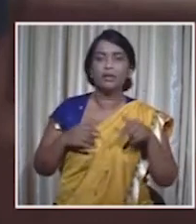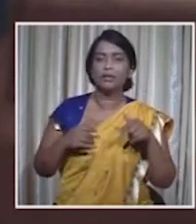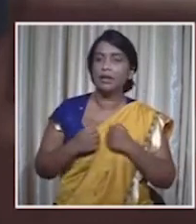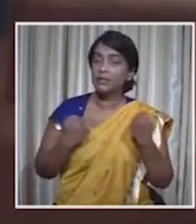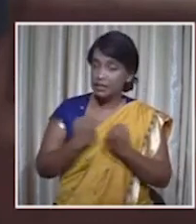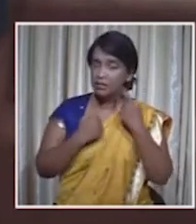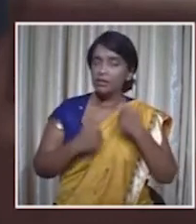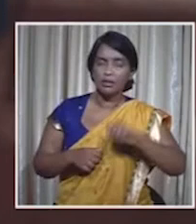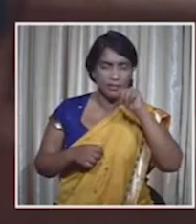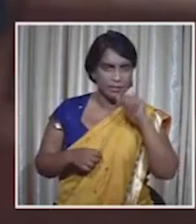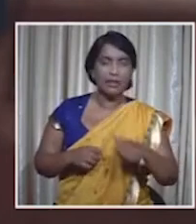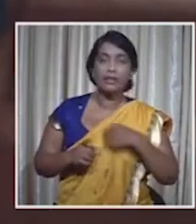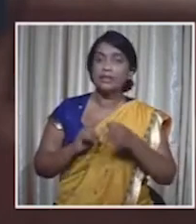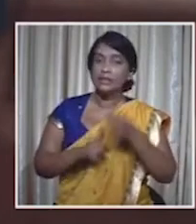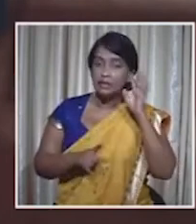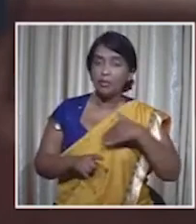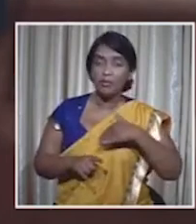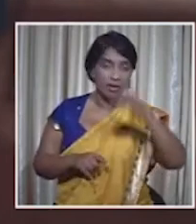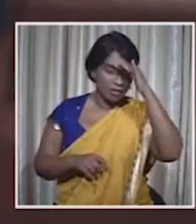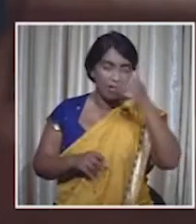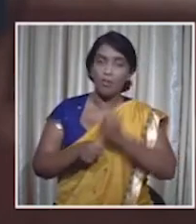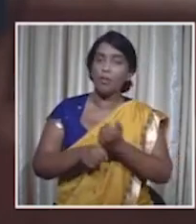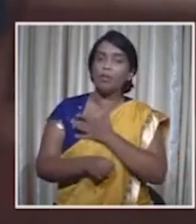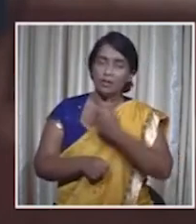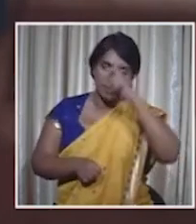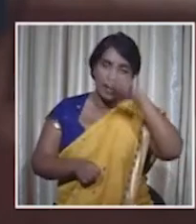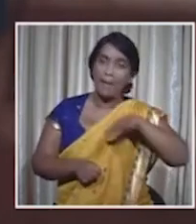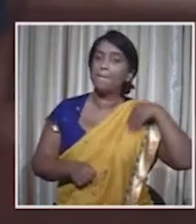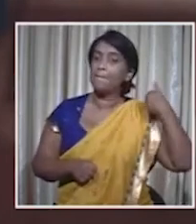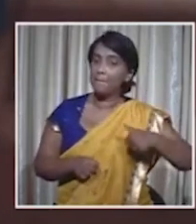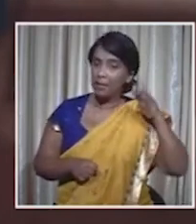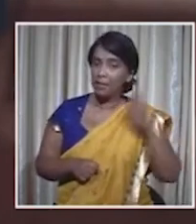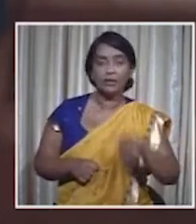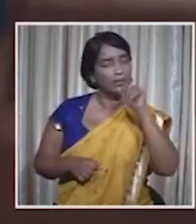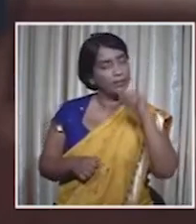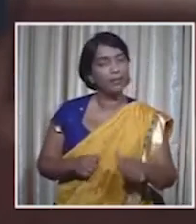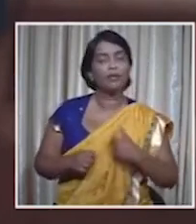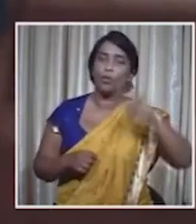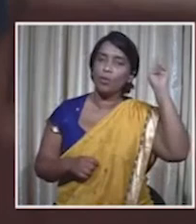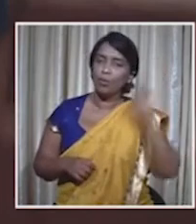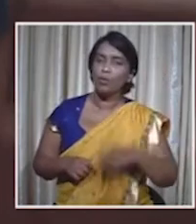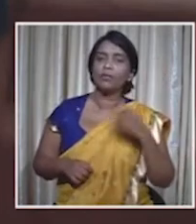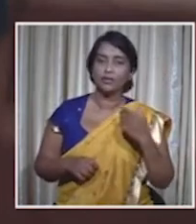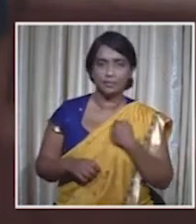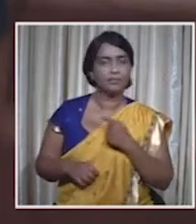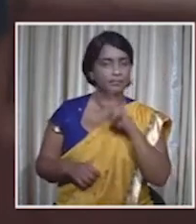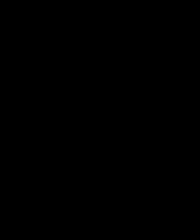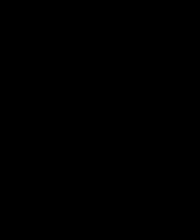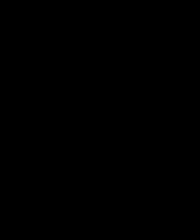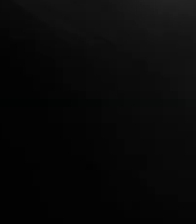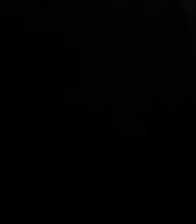අනිවාර්යයෙන්ම ජනාධිපතිතුමාගේ නායකත්වයෙන් ගෝඨාභය රාජපක්ෂ ජනාධිපතිතුමාගේ නායකත්වයෙන් අනිවාර්යයෙන්ම ජයග්‍රහණය කරනවා කියලා අපි පැහැදිලිව කියනවා. බොහොම